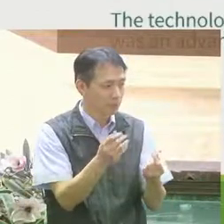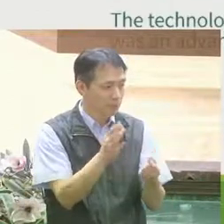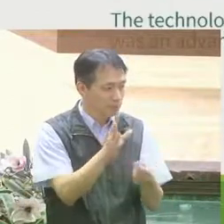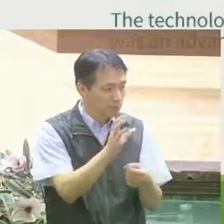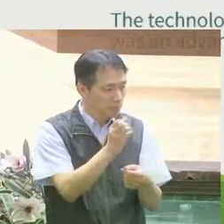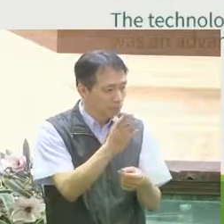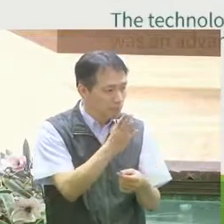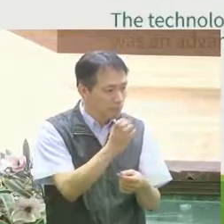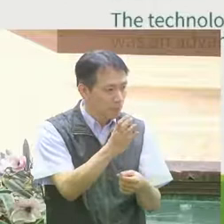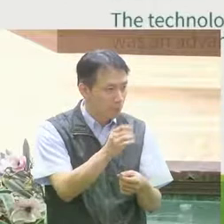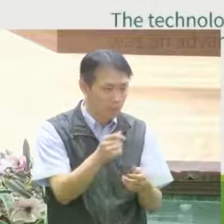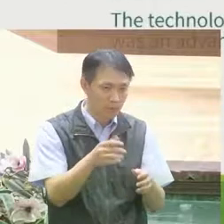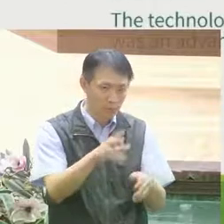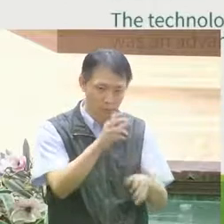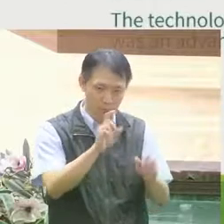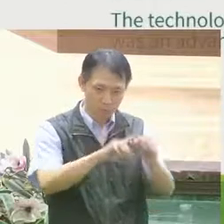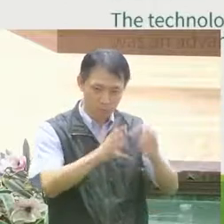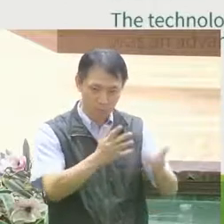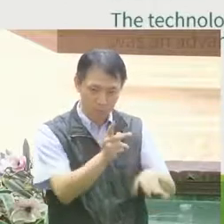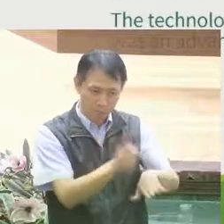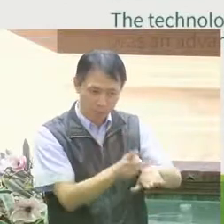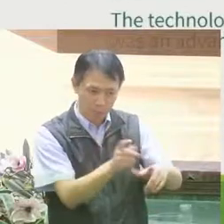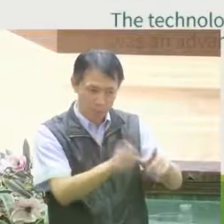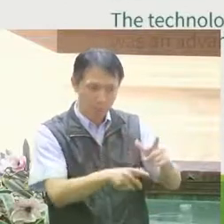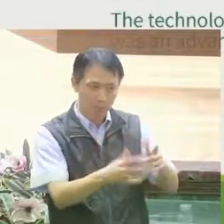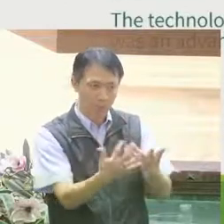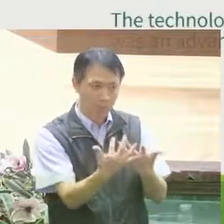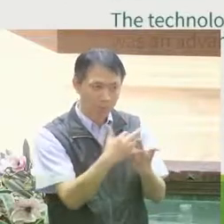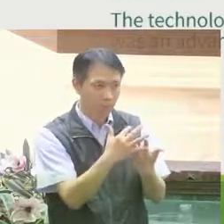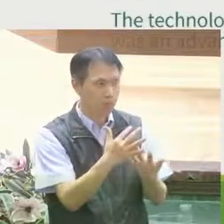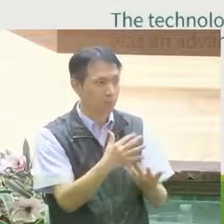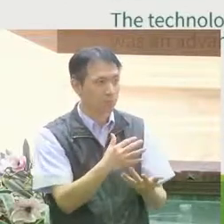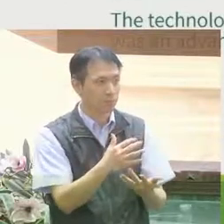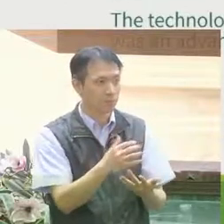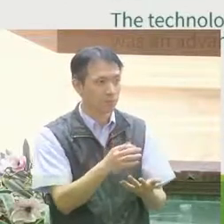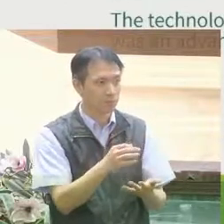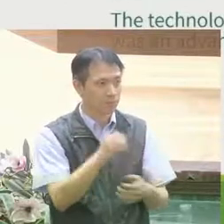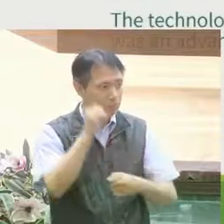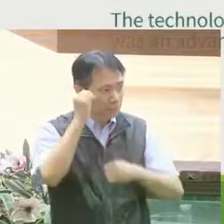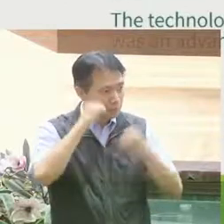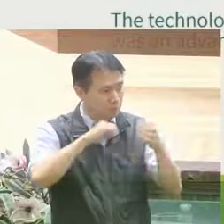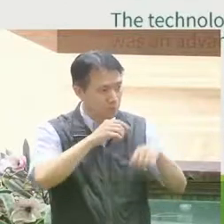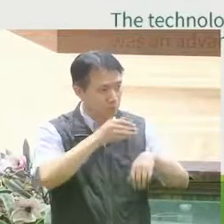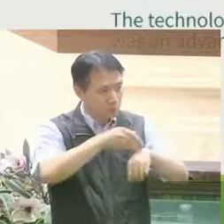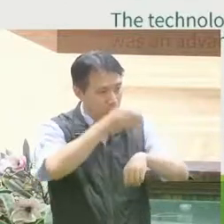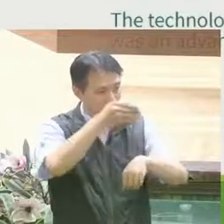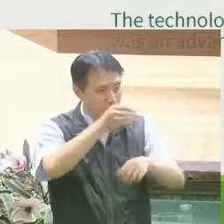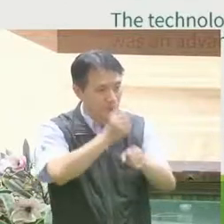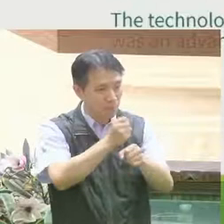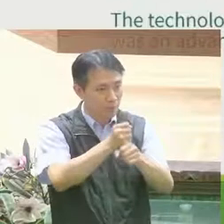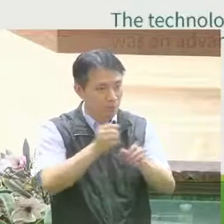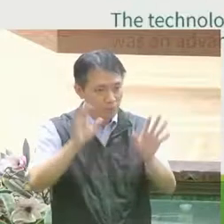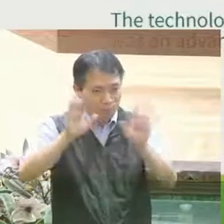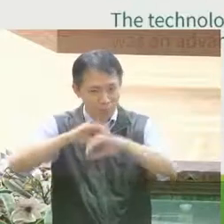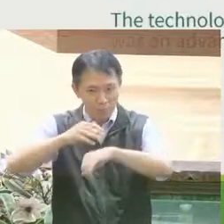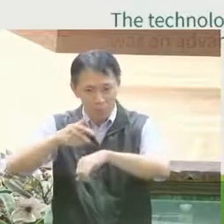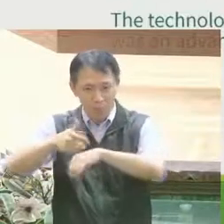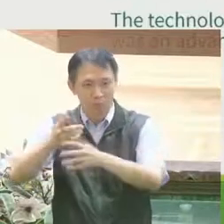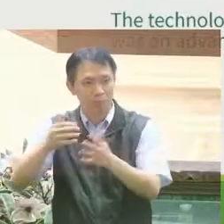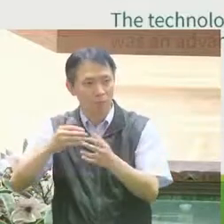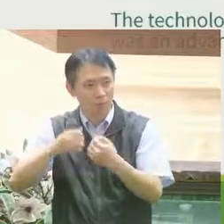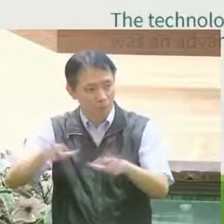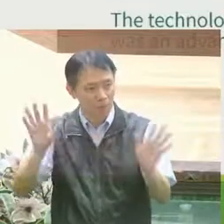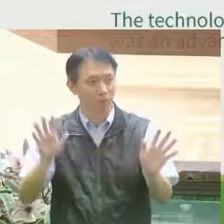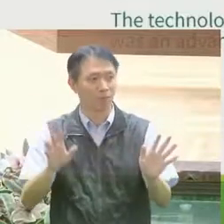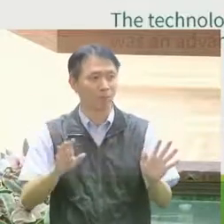是中国科技行业剥削的代名词，意思是早上90上班，晚上90下班，一个